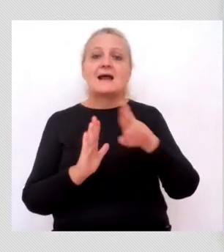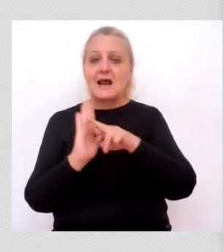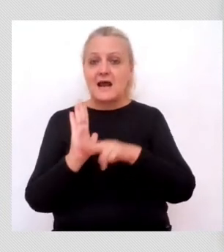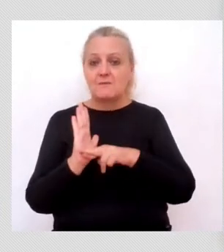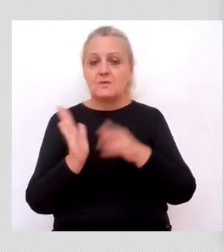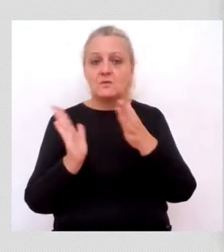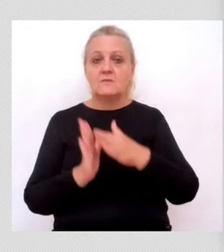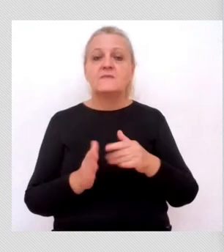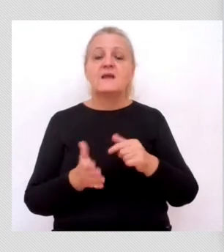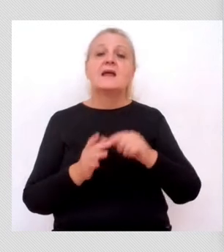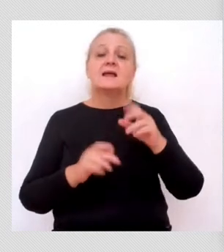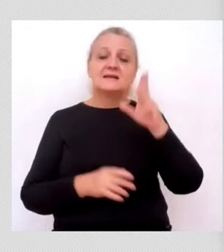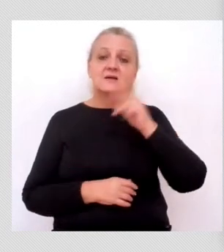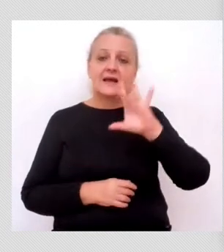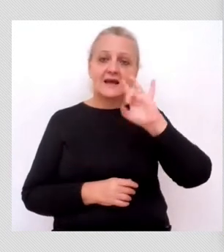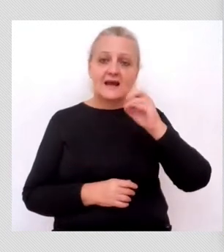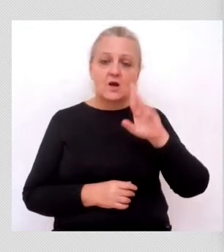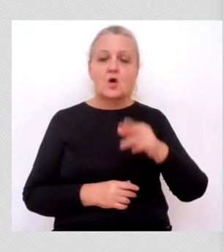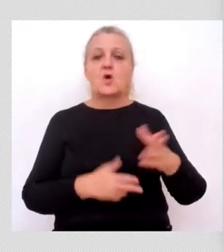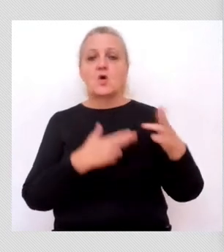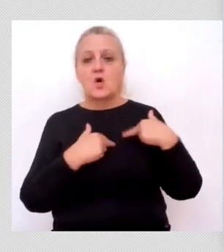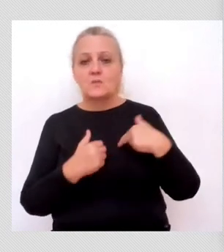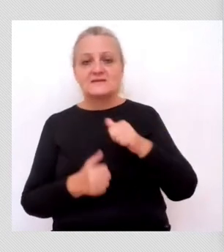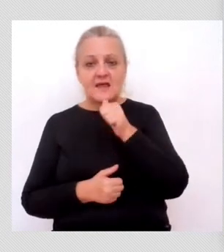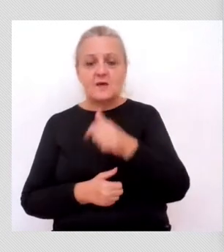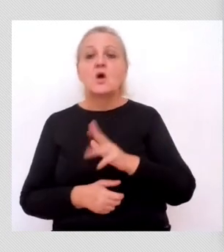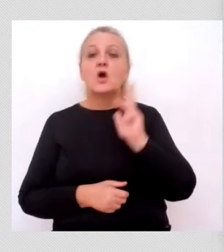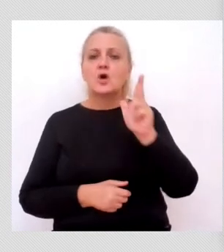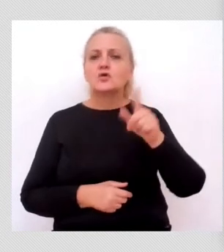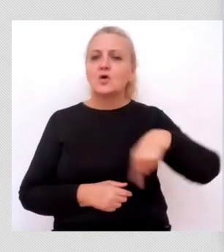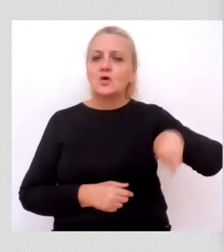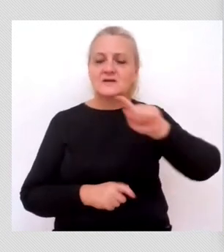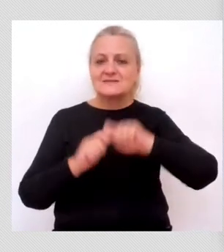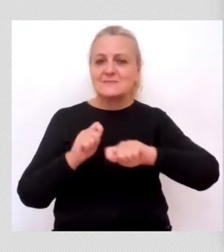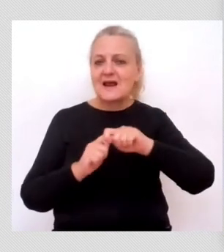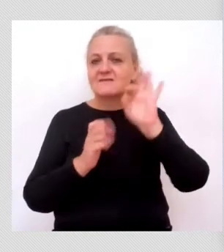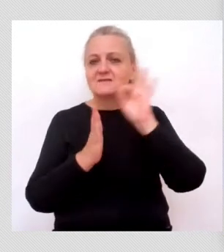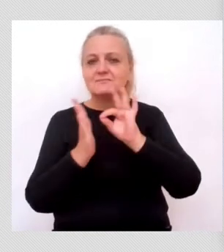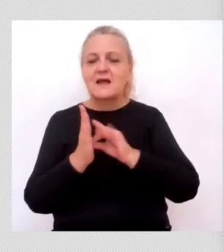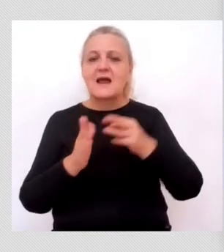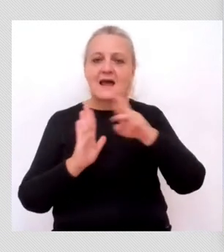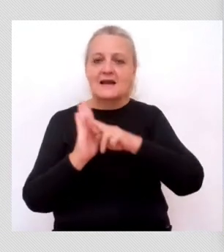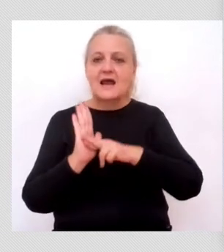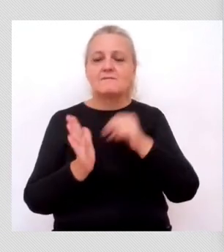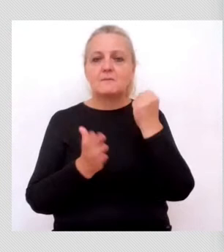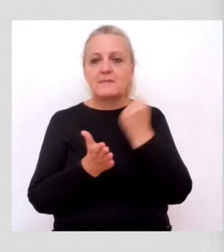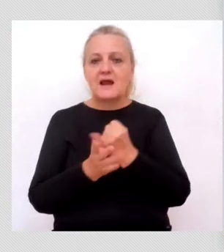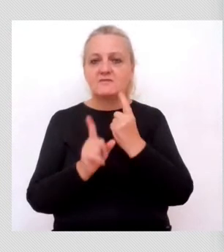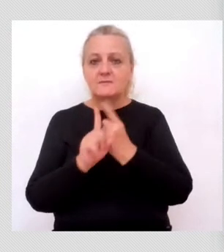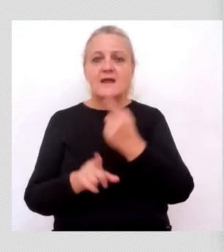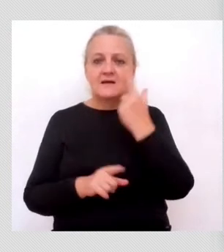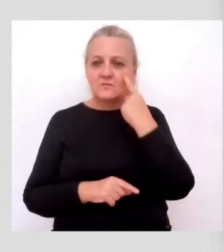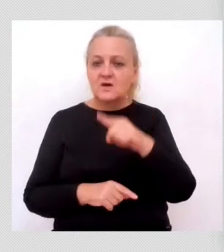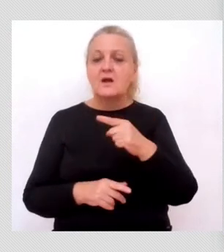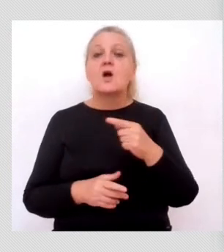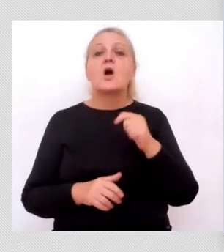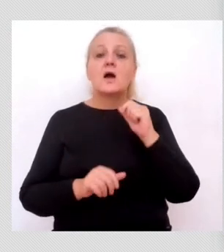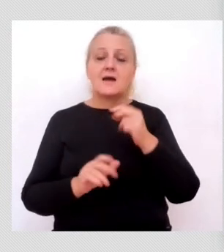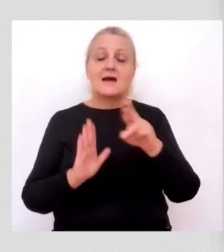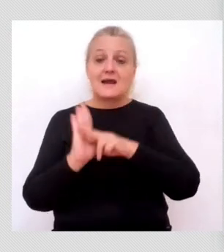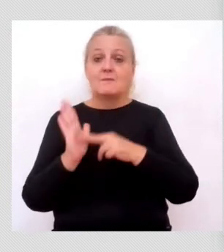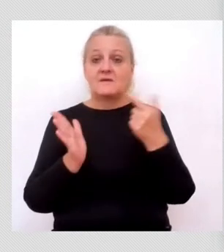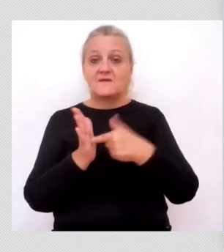jak GRECO, do takiej instytucji jak Komisja Europejska. Ci z Państwa, którzy śledzą regularne raporty praworządności, zauważyliście raport z